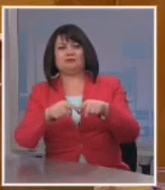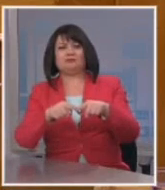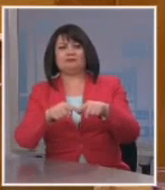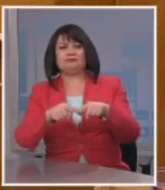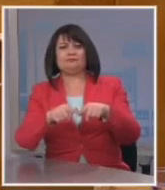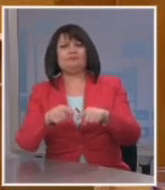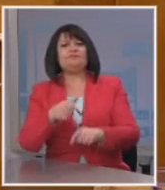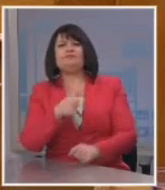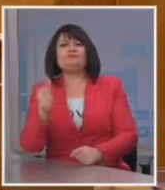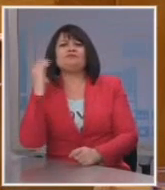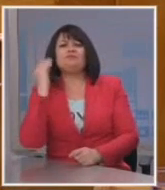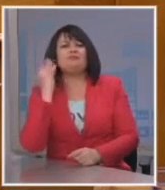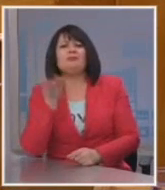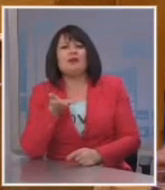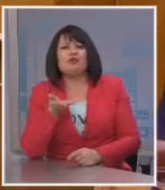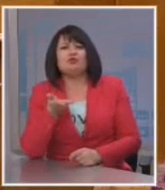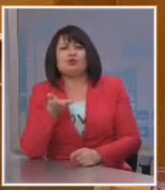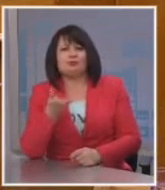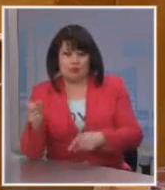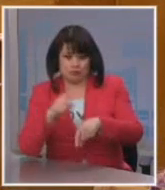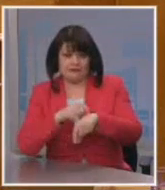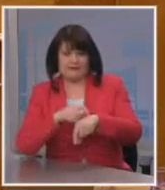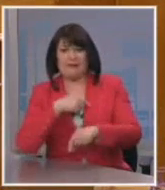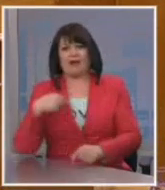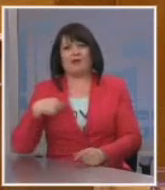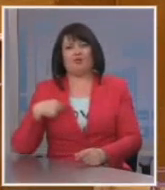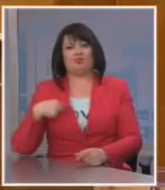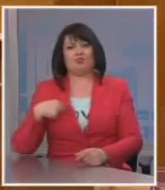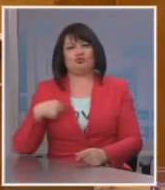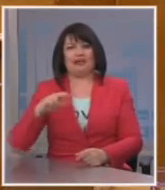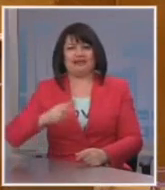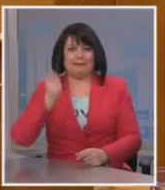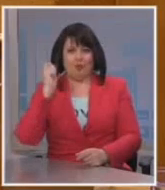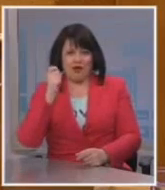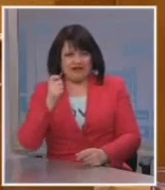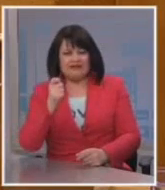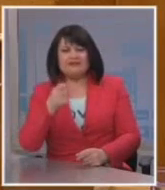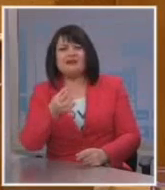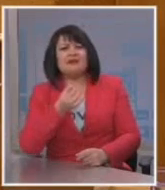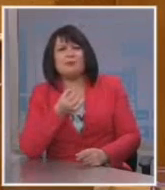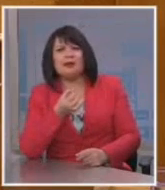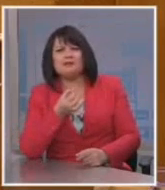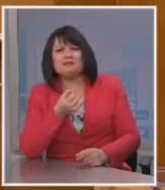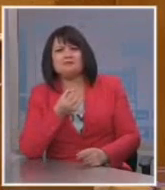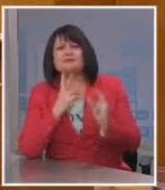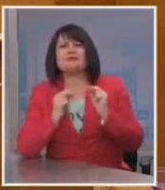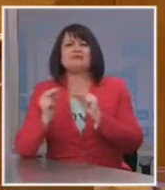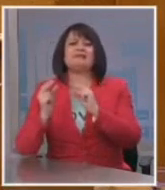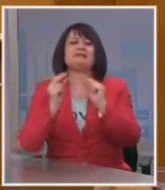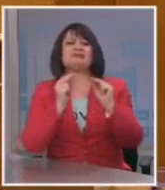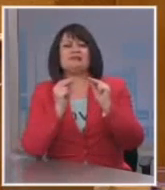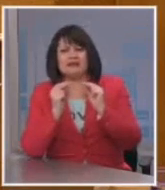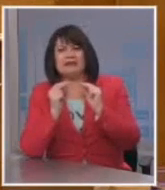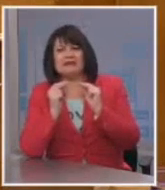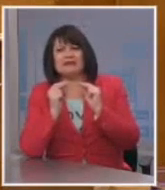το μόνο που ακούσαμε μέχρι στιγμής από τους αρχηγούς της αντιπολίτευσης ήταν μια συζήτηση που κινήθηκε μεταξύ